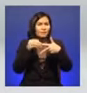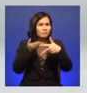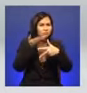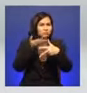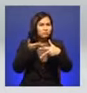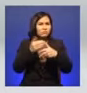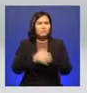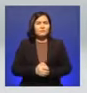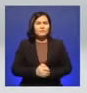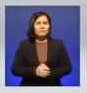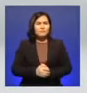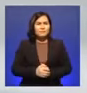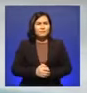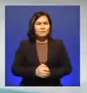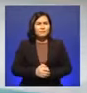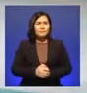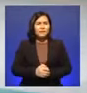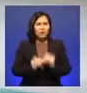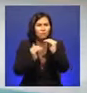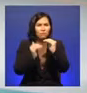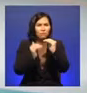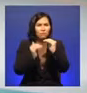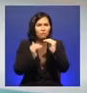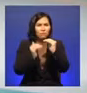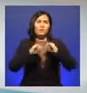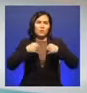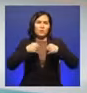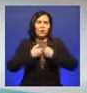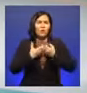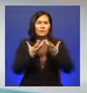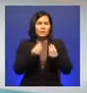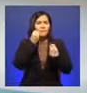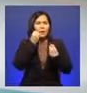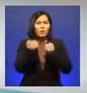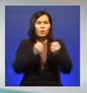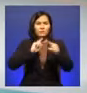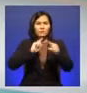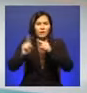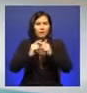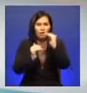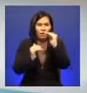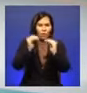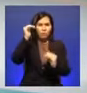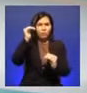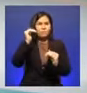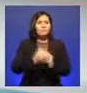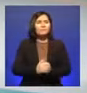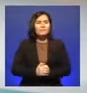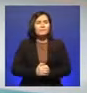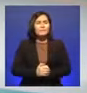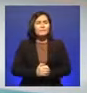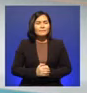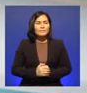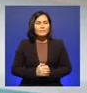ใช่มิติรายได้นะนั่นก็คือความเหลื่อมล้ำทางทรัพย์สินนั่นเองก็ทำไมมันถึงโยงมากับรายได้ก็คือเนื่องจากที่เราเห็นกราฟตั้ง